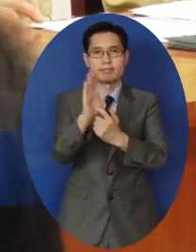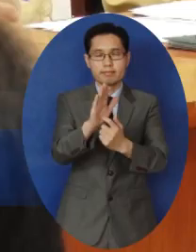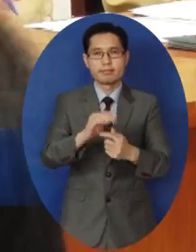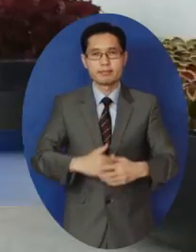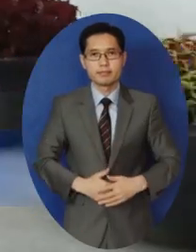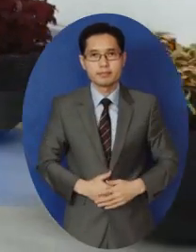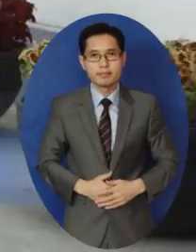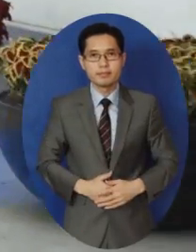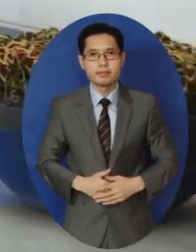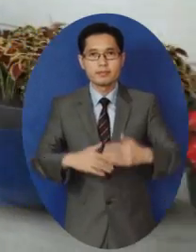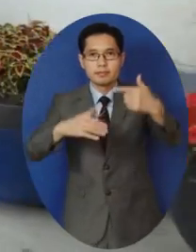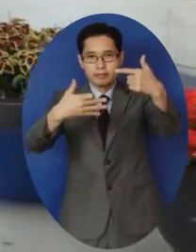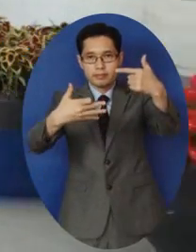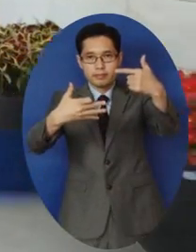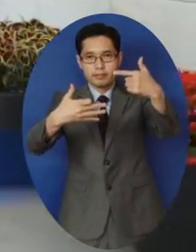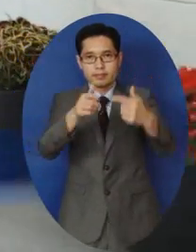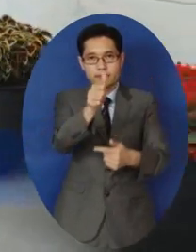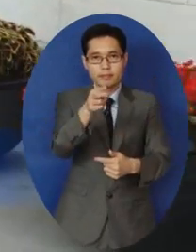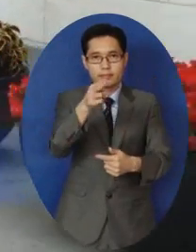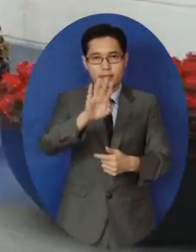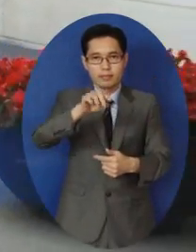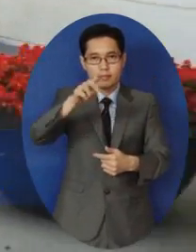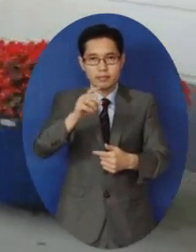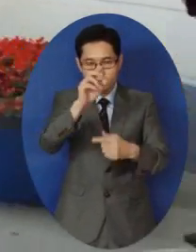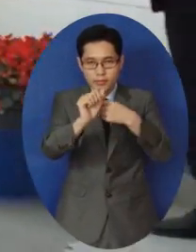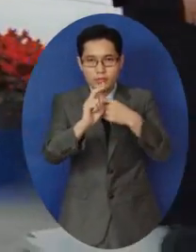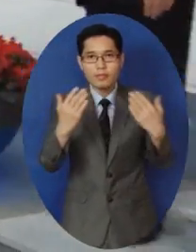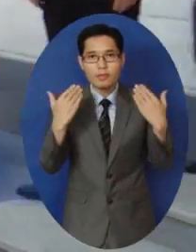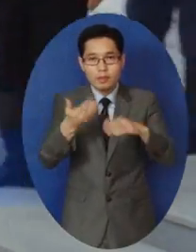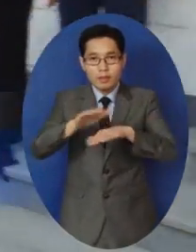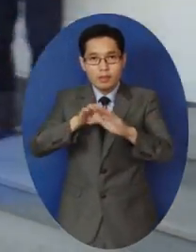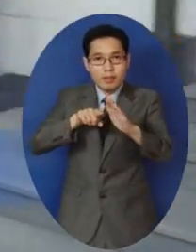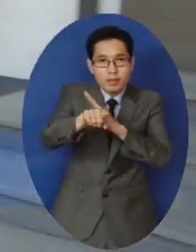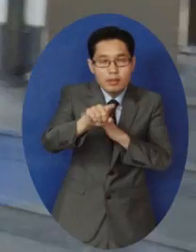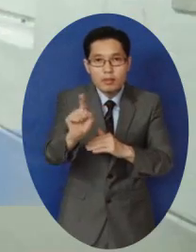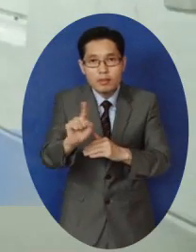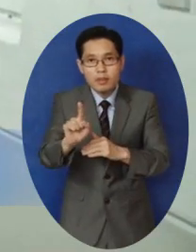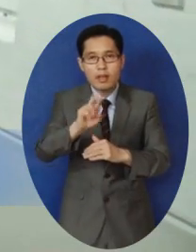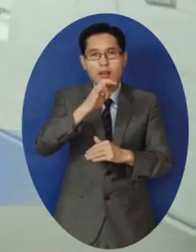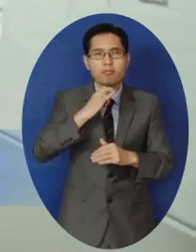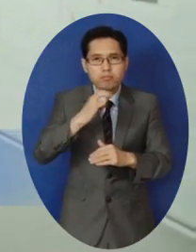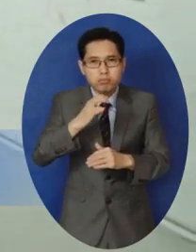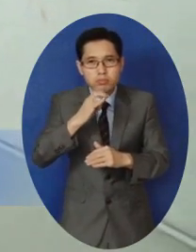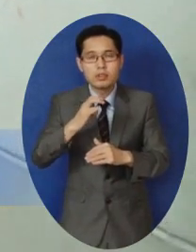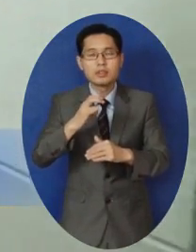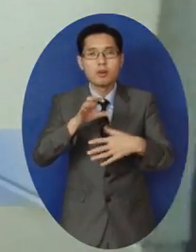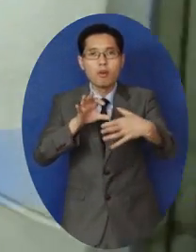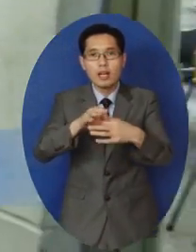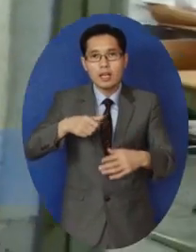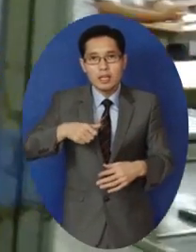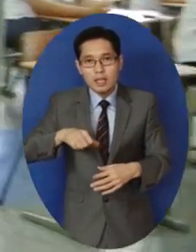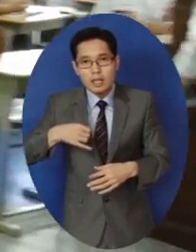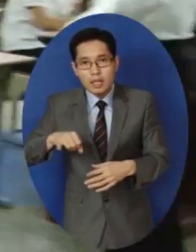했습니다. 지난 6월 19일 협성중학교를 직접 방문한 우동기 교육감은 메르스 확진 환자 자녀가 재학